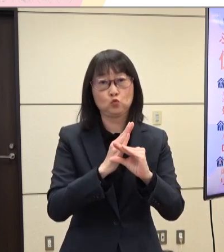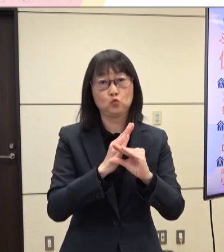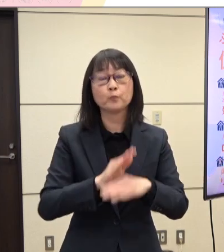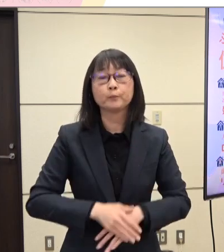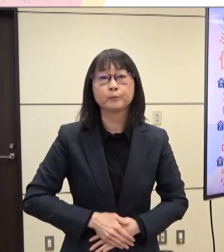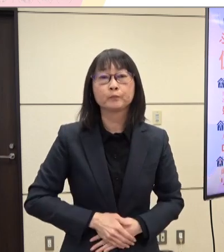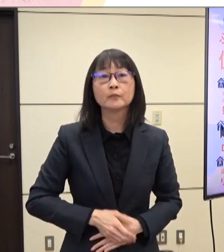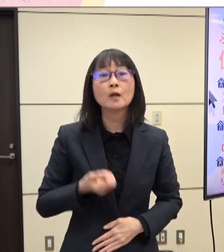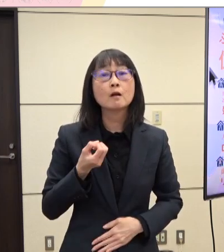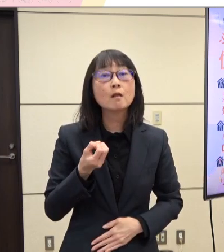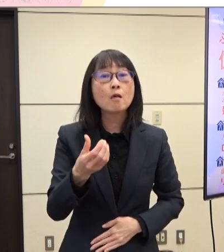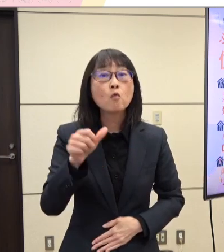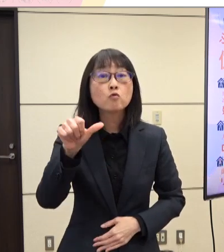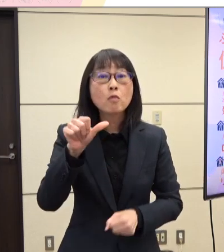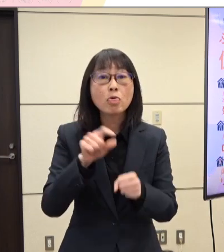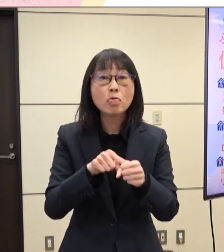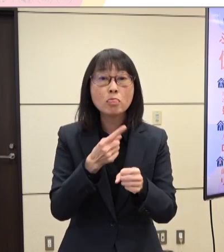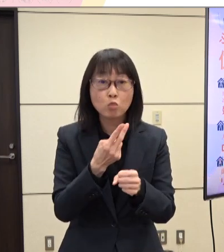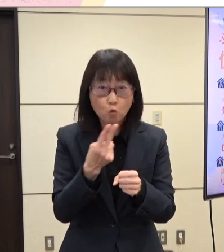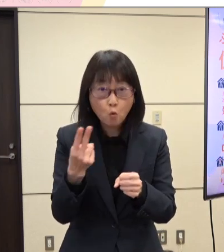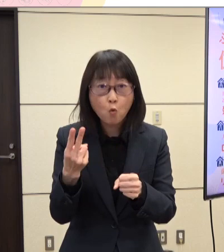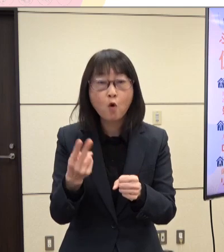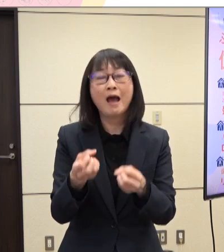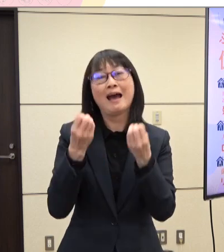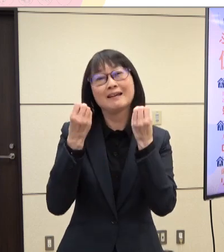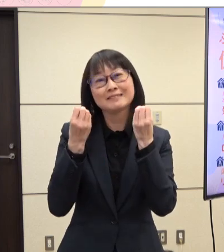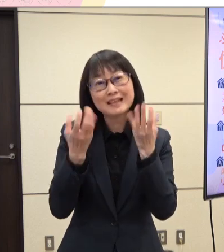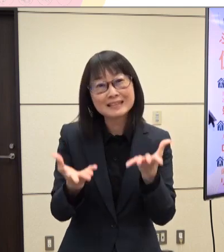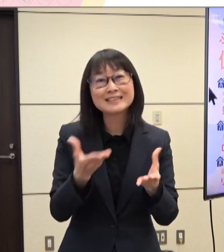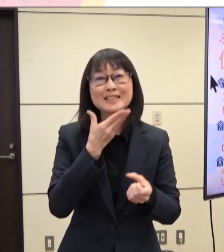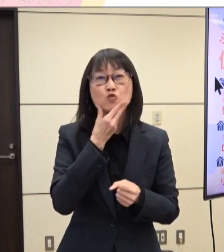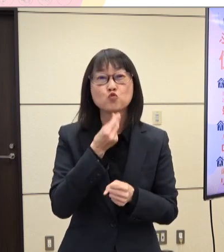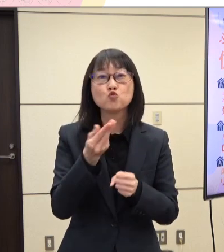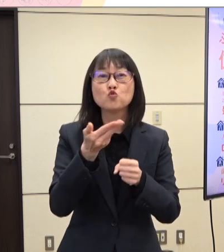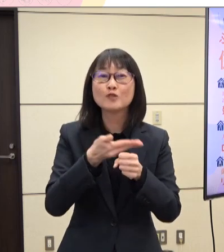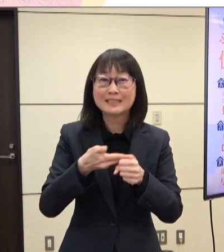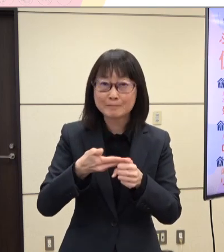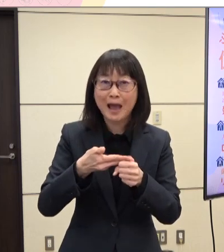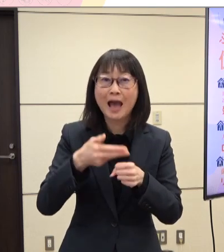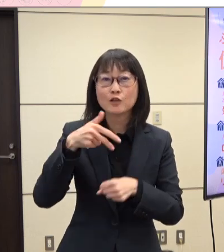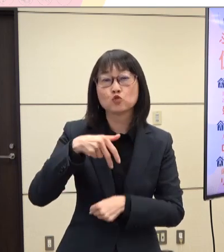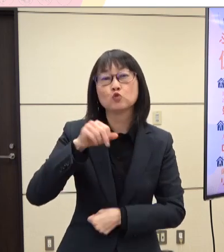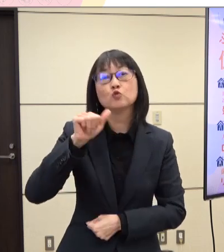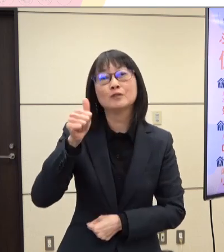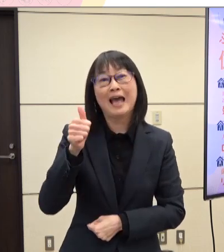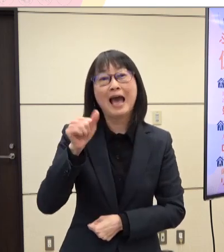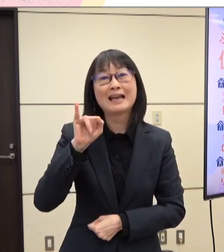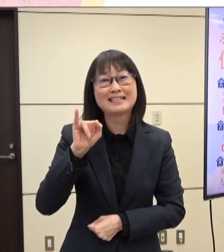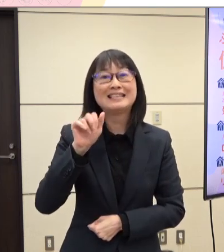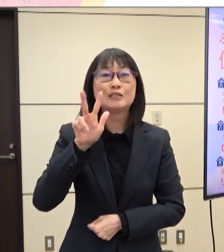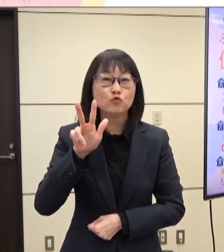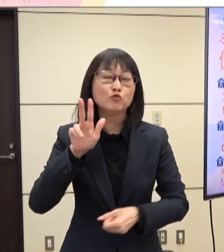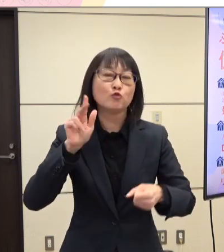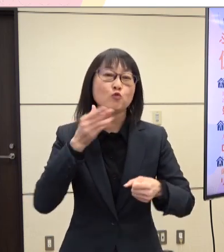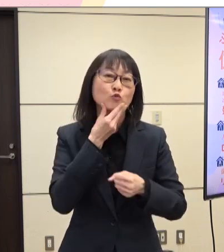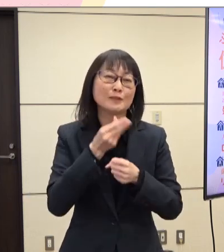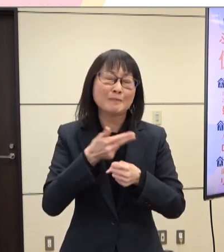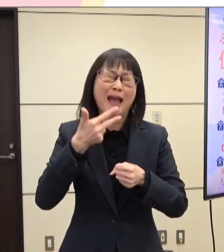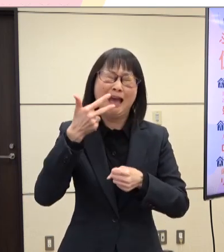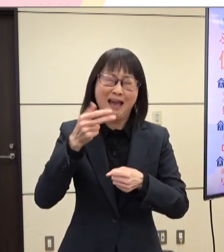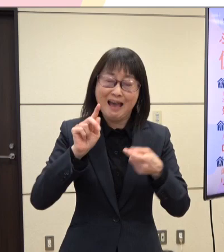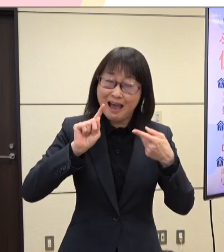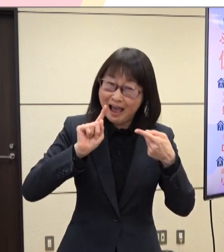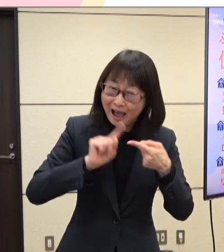新たに福島型スタイルとして、1階は高齢の単身者向け、2階